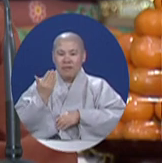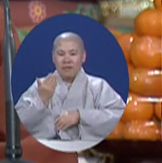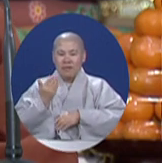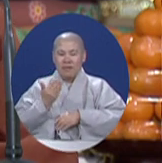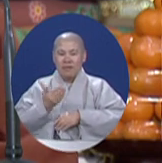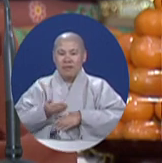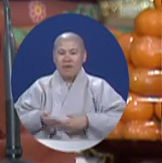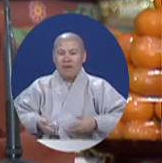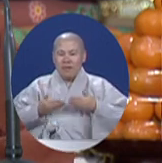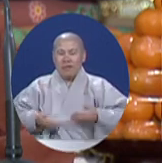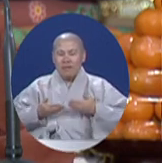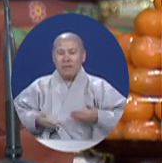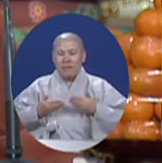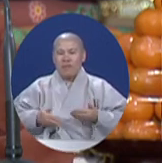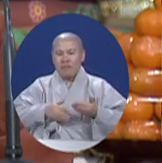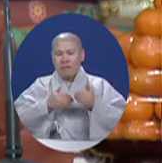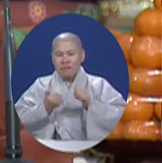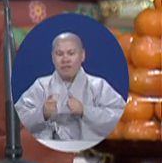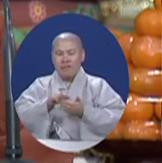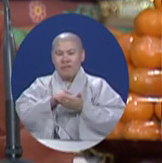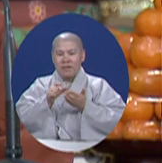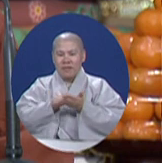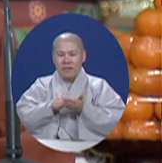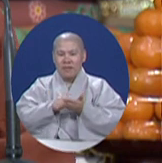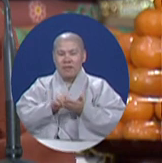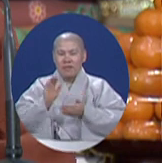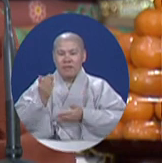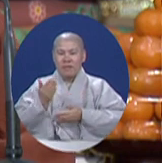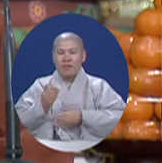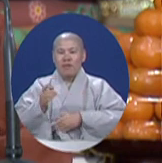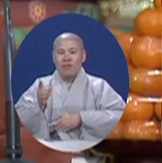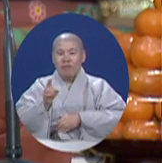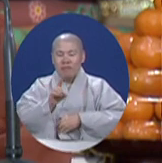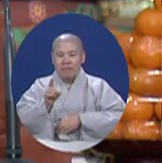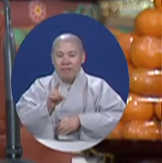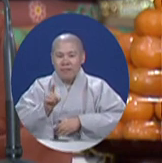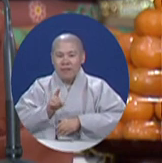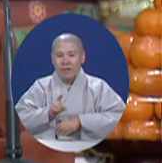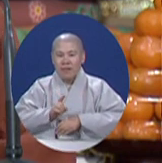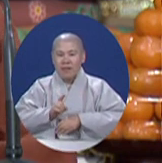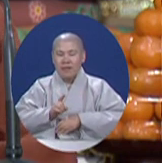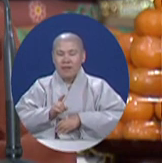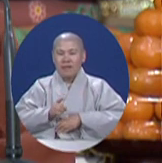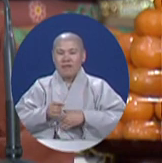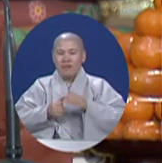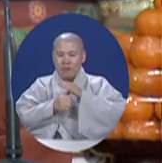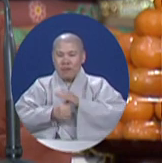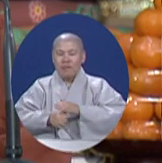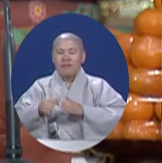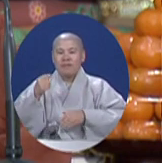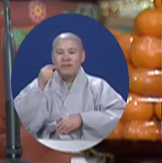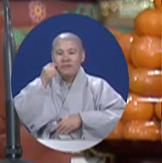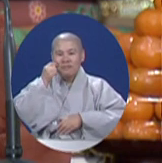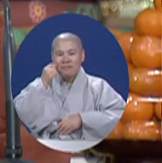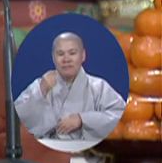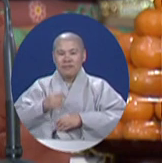뭐 급해서 죽고요. 뭐 그냥 못 견뎌요.